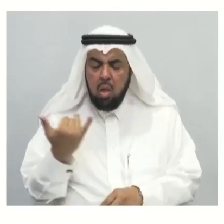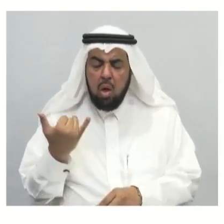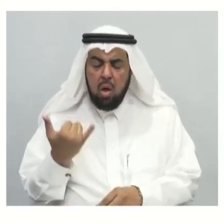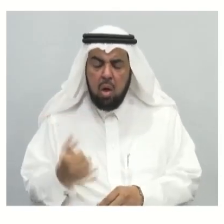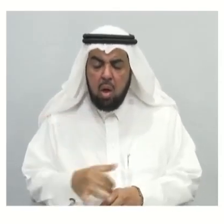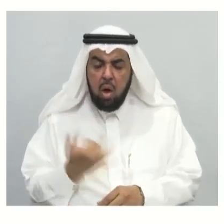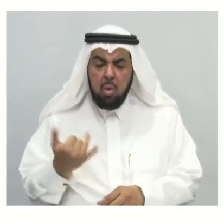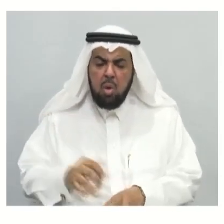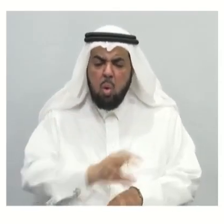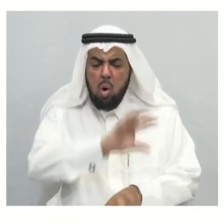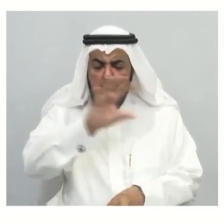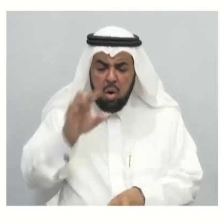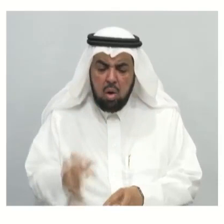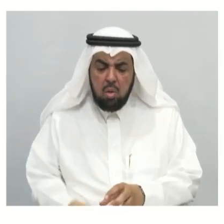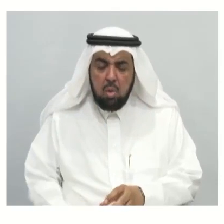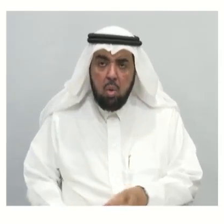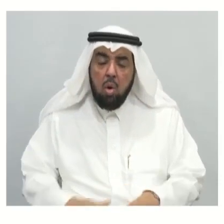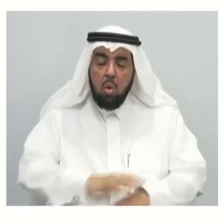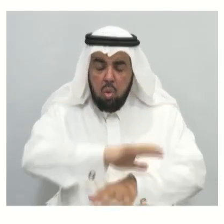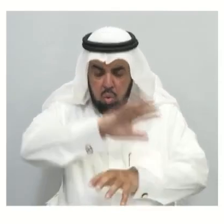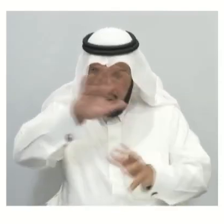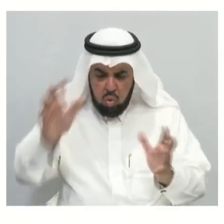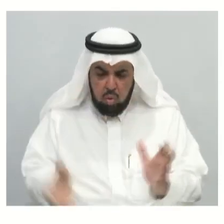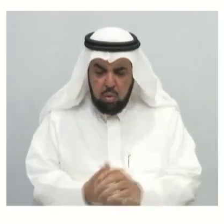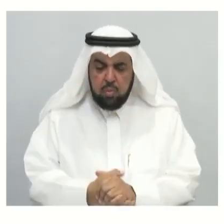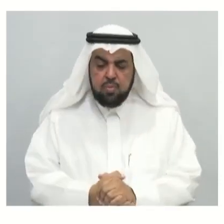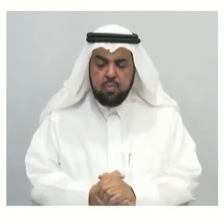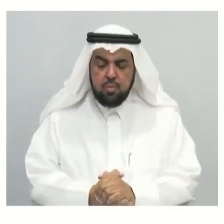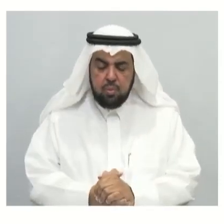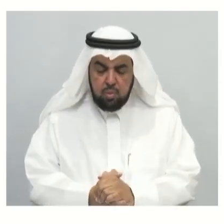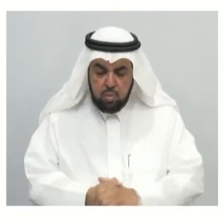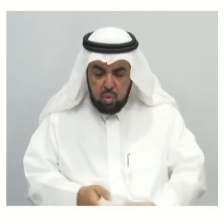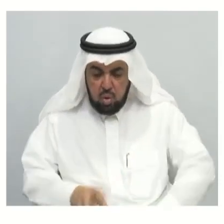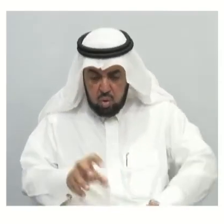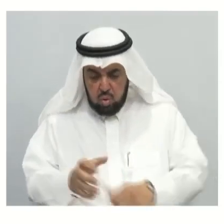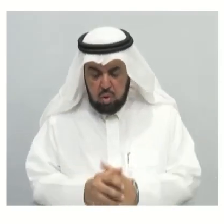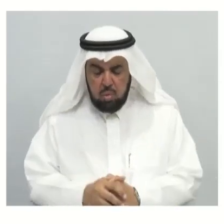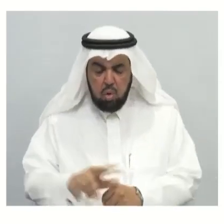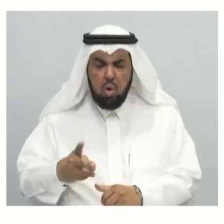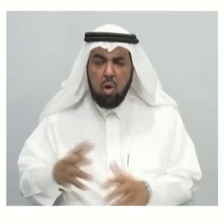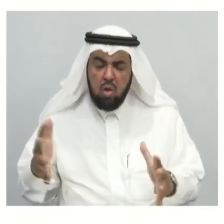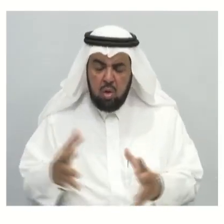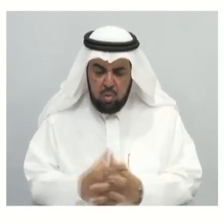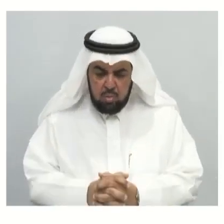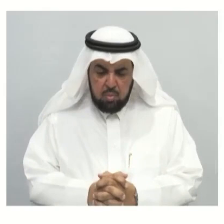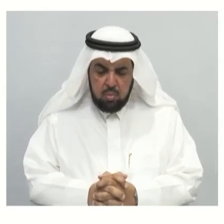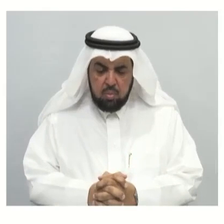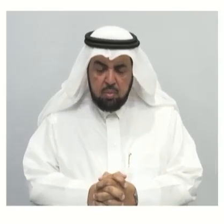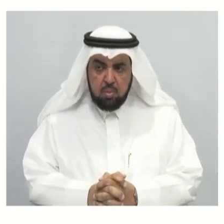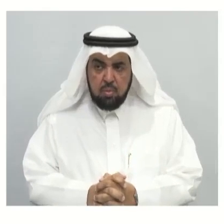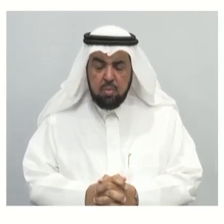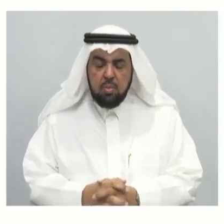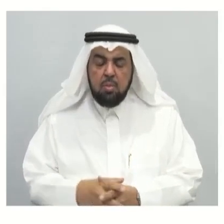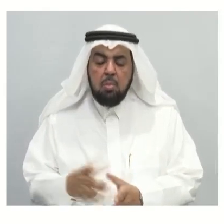متغيرات عربيه واقليميه ودوليه اذا